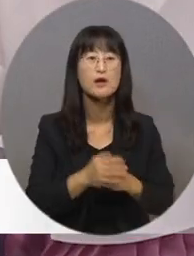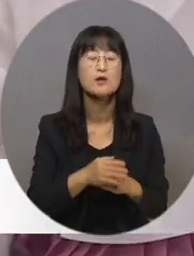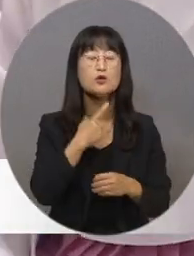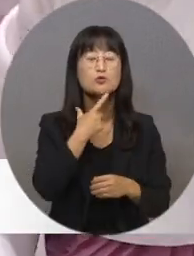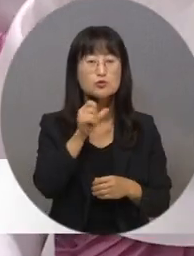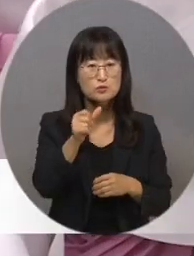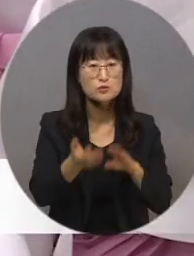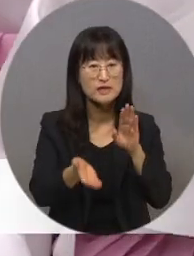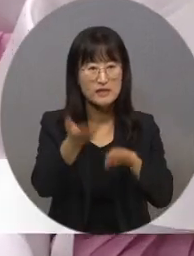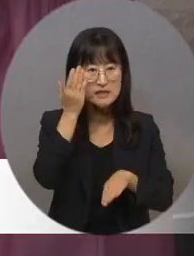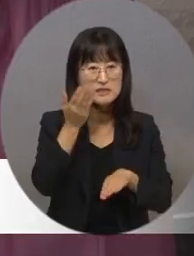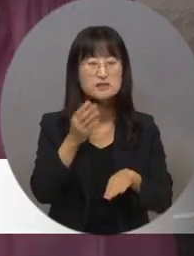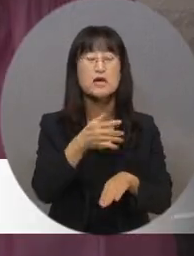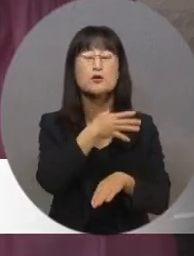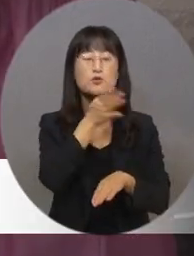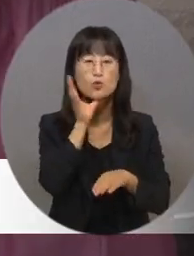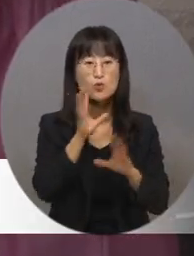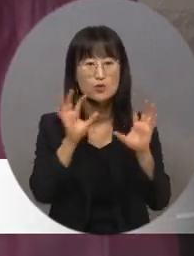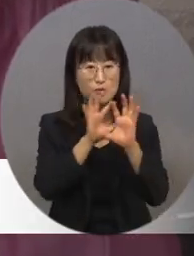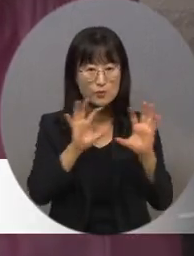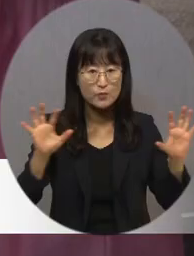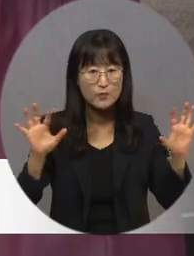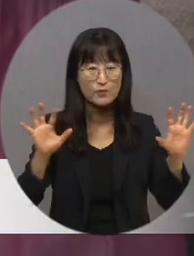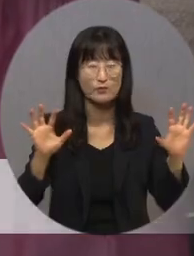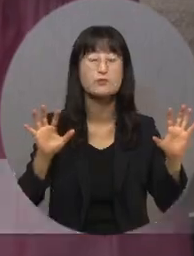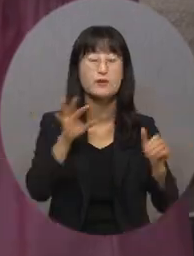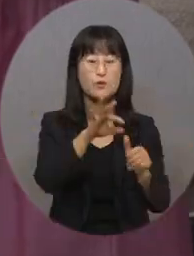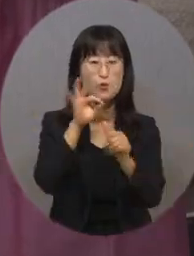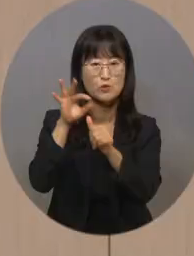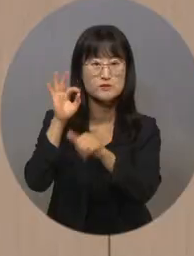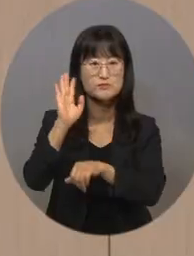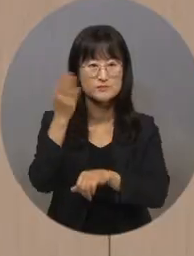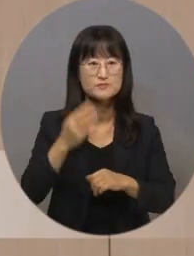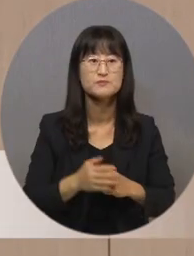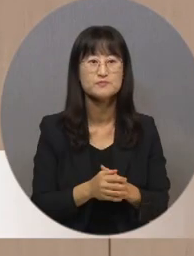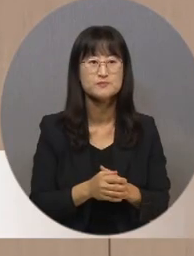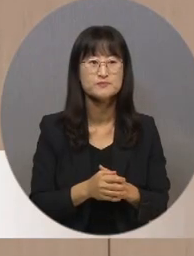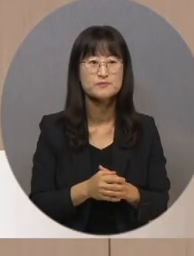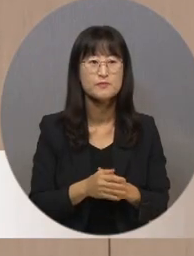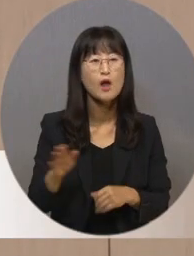이상의 노인으로 구성된 해인합창단 단원을 모집한 바 있습니다